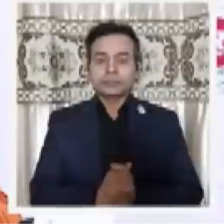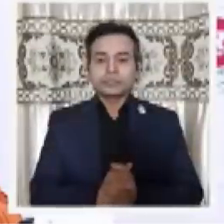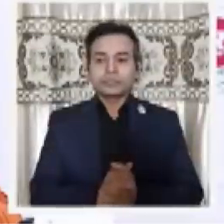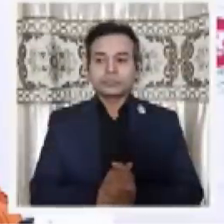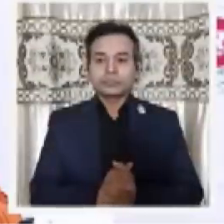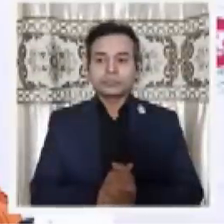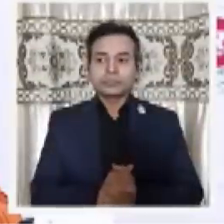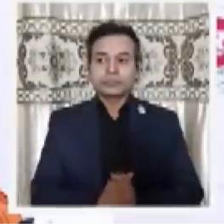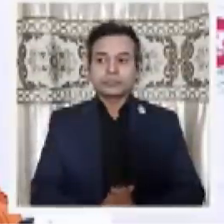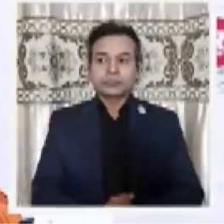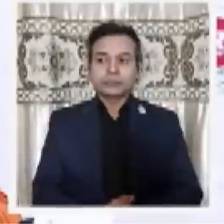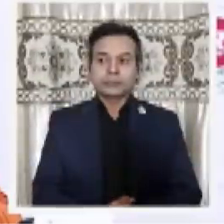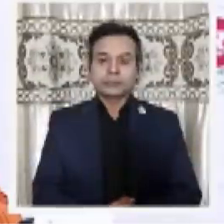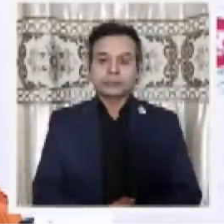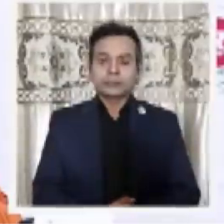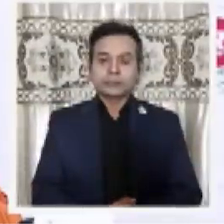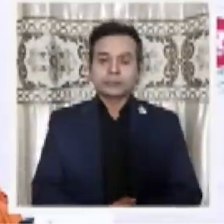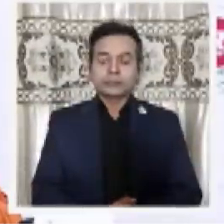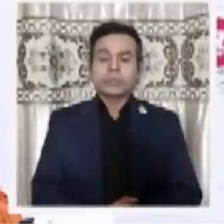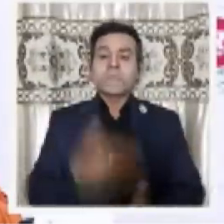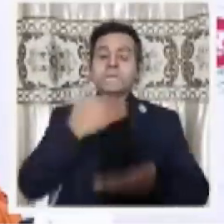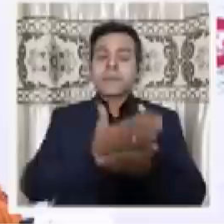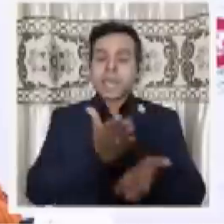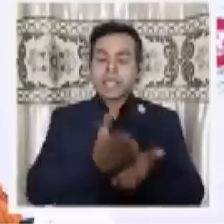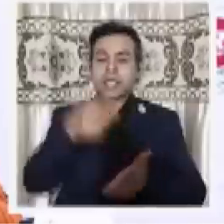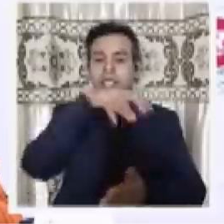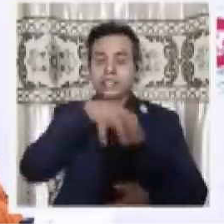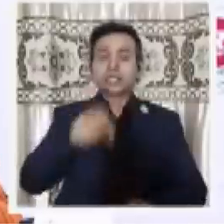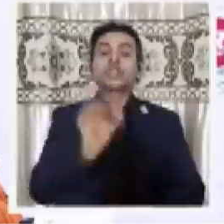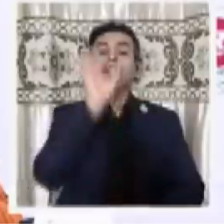7 জন, বরিশাল 2 জন, সিলেট 2 জন, রংপুর 2 জন, ময়মনসিংহ 1 জন।